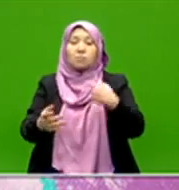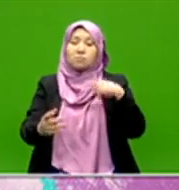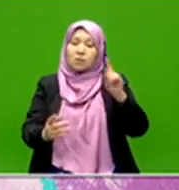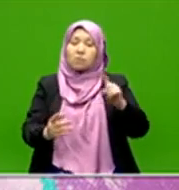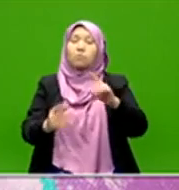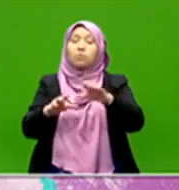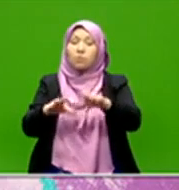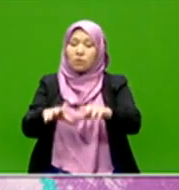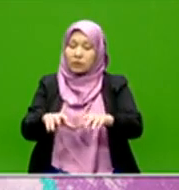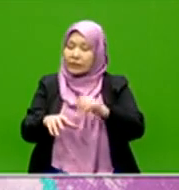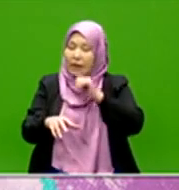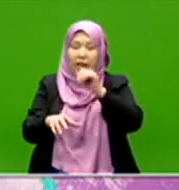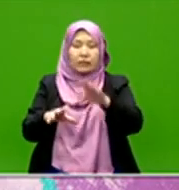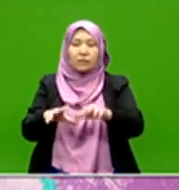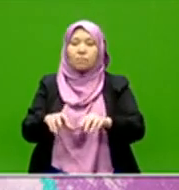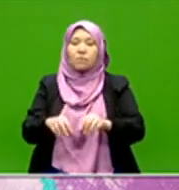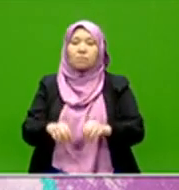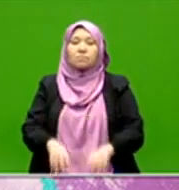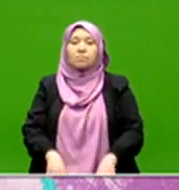لأقتلنك